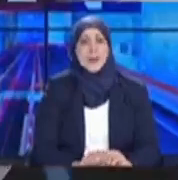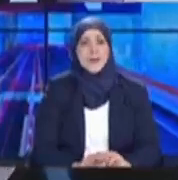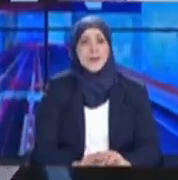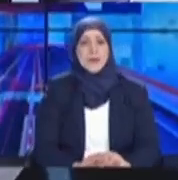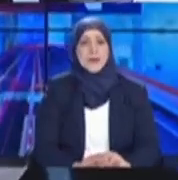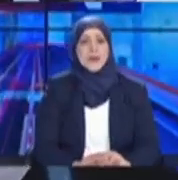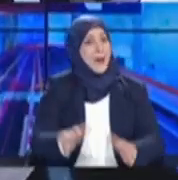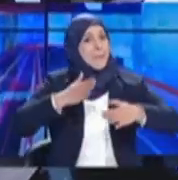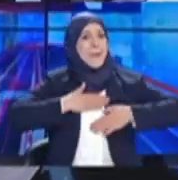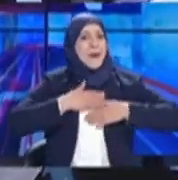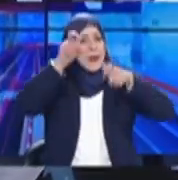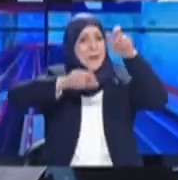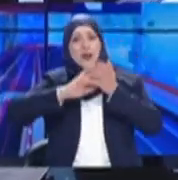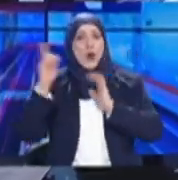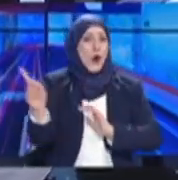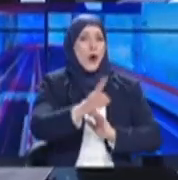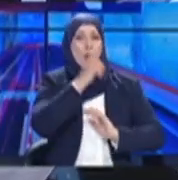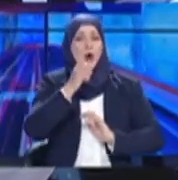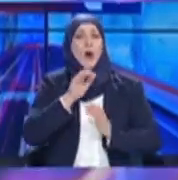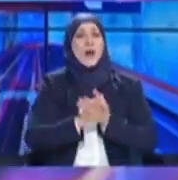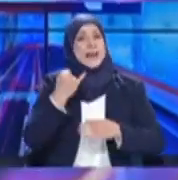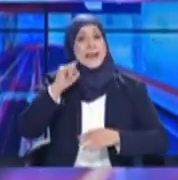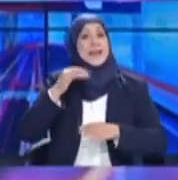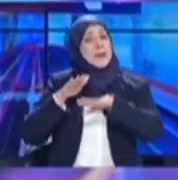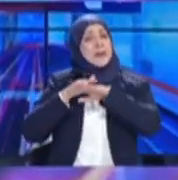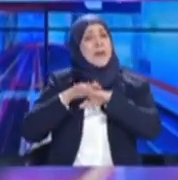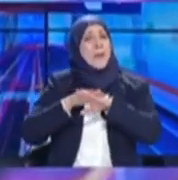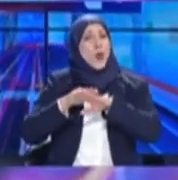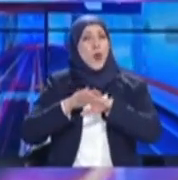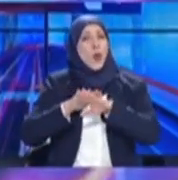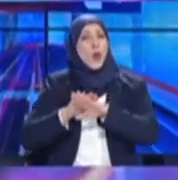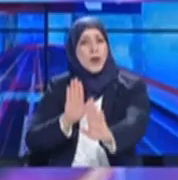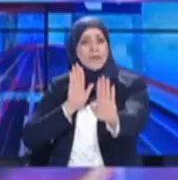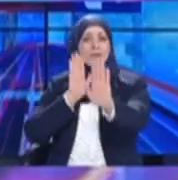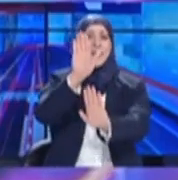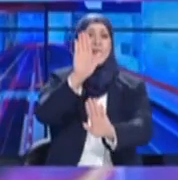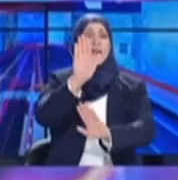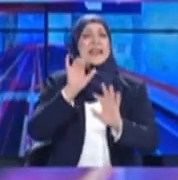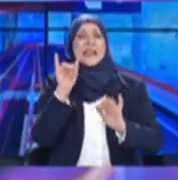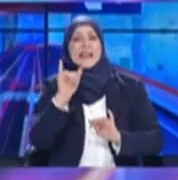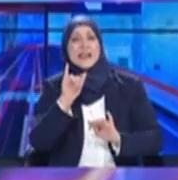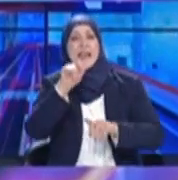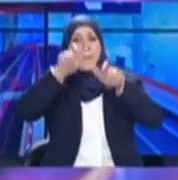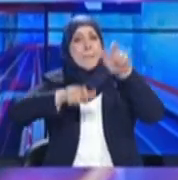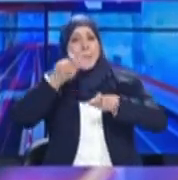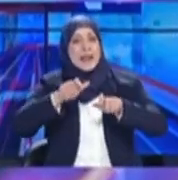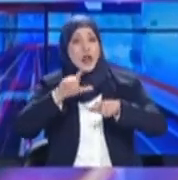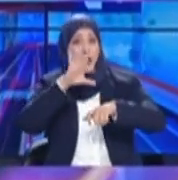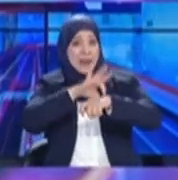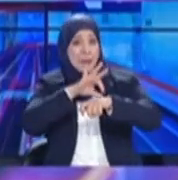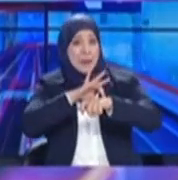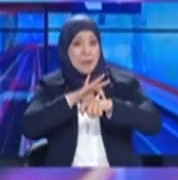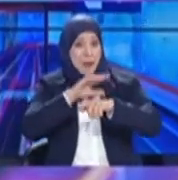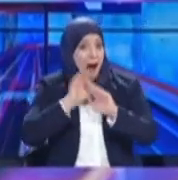مرحبا بكم مره اخرى واذا كان نحكي وعلى منهم في الخط الاول المقاومه تفشي فيروس الكورونا مشكله الاطباء ايضا